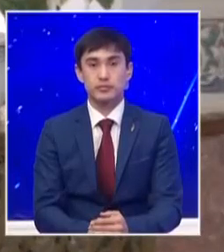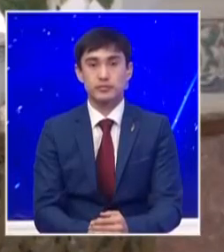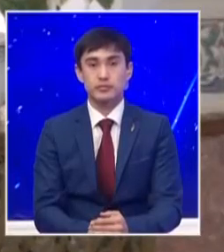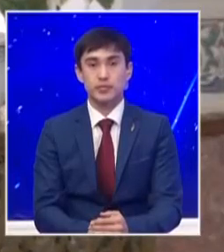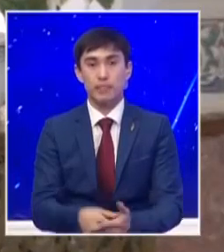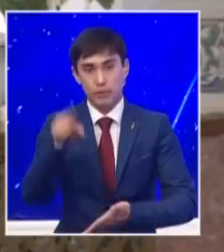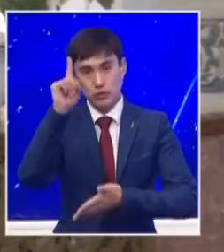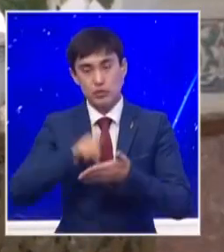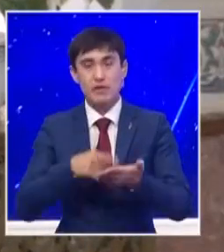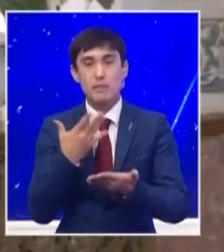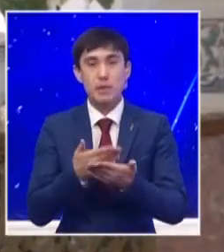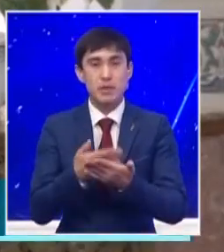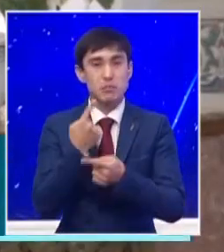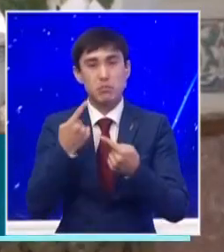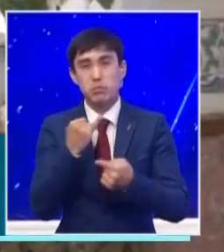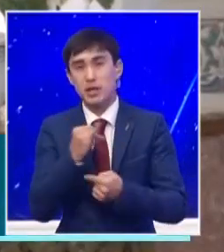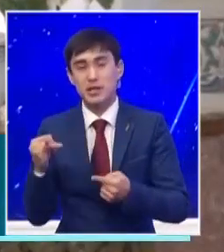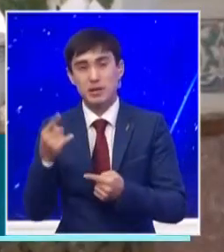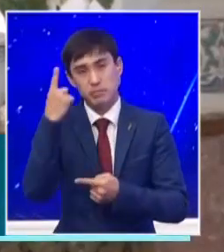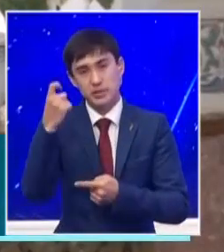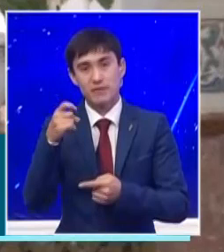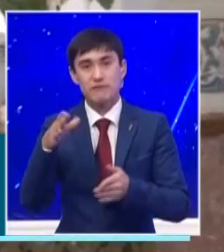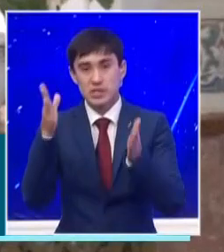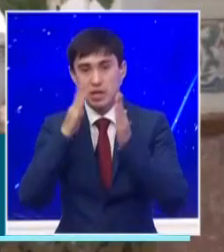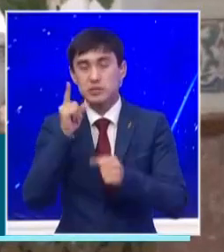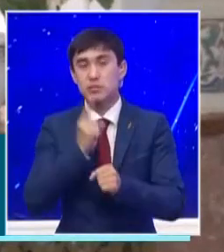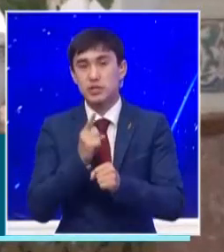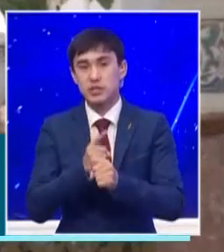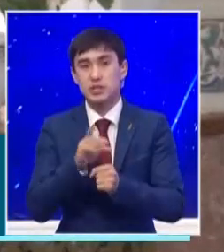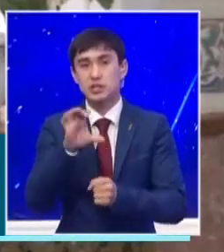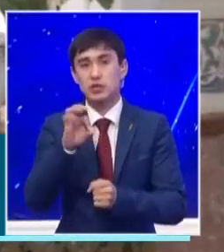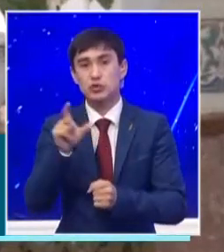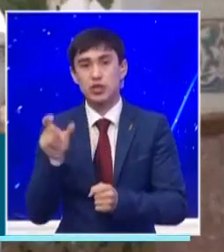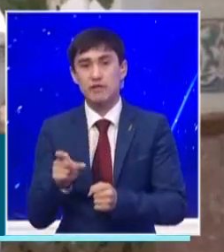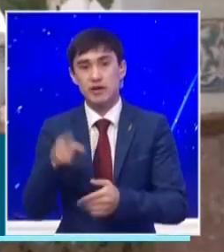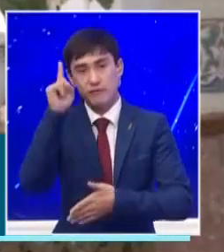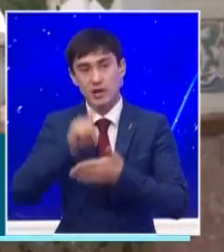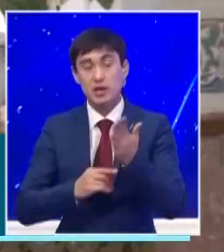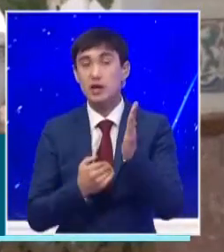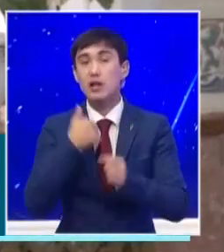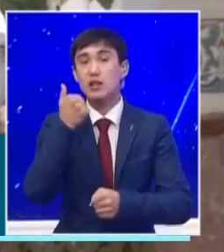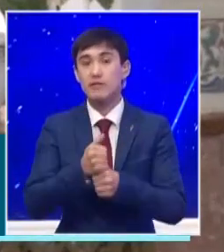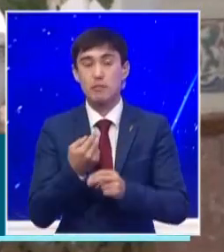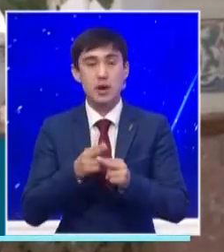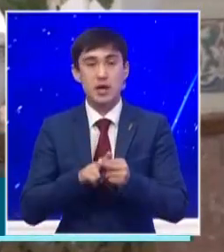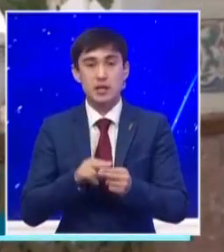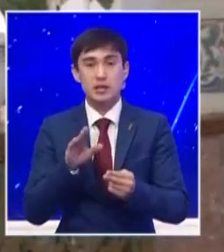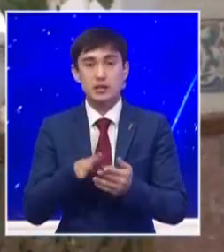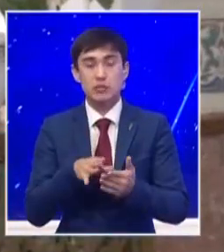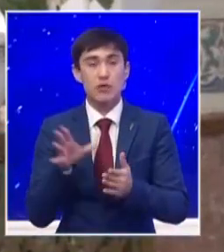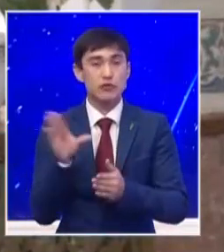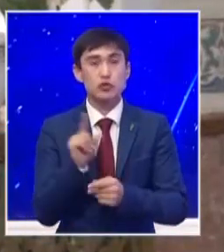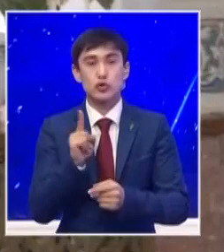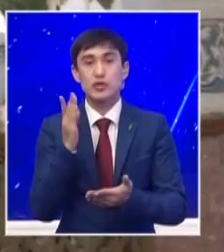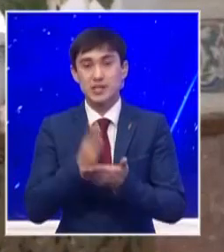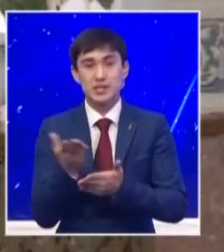суеверия приметы и плохие предзнаменования в исламе запрещены статус человека в религии превыше всего а это значит что всё